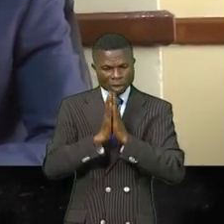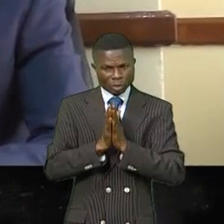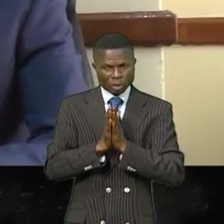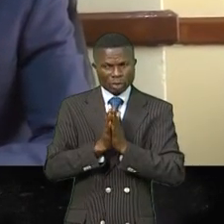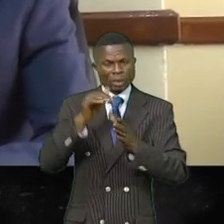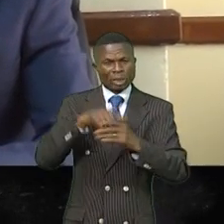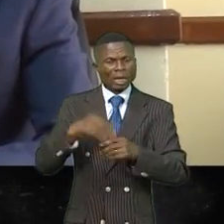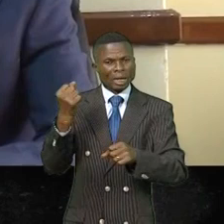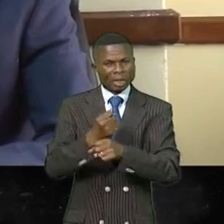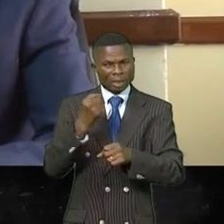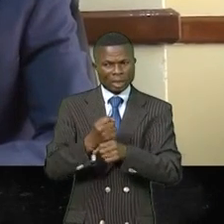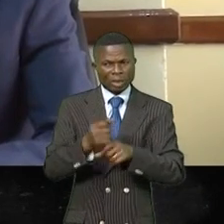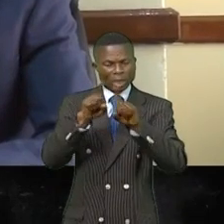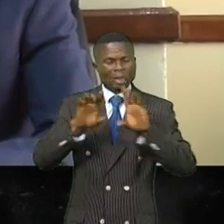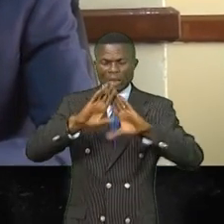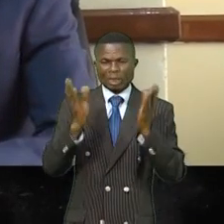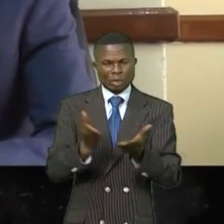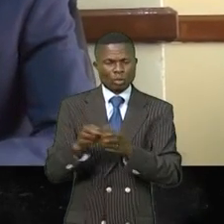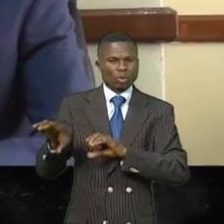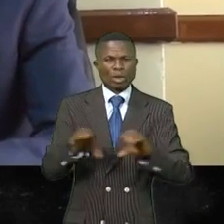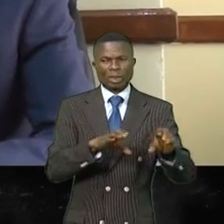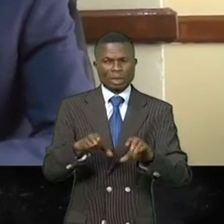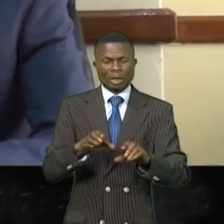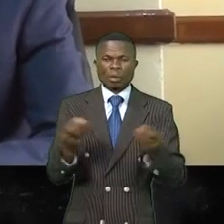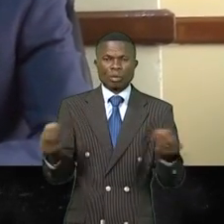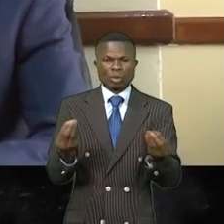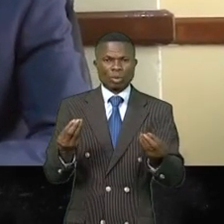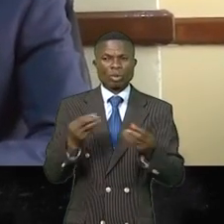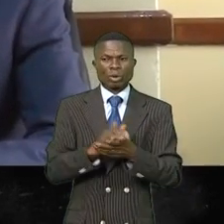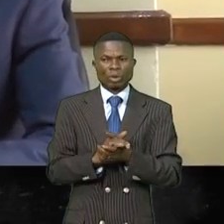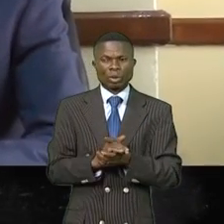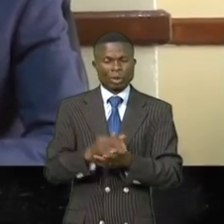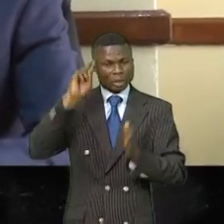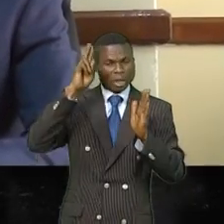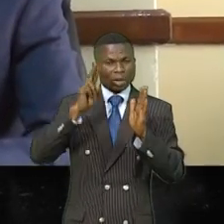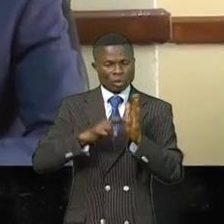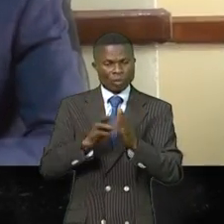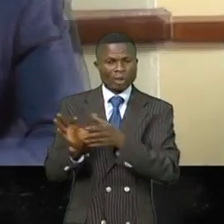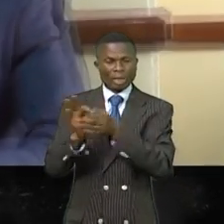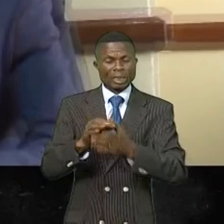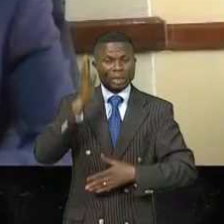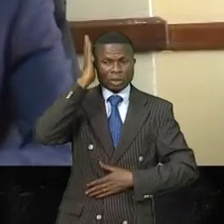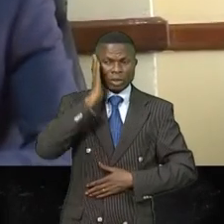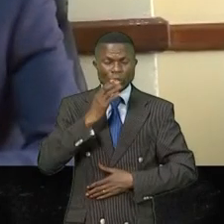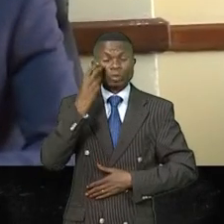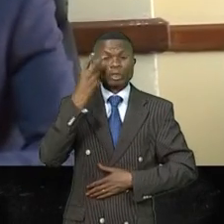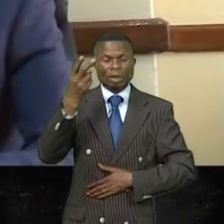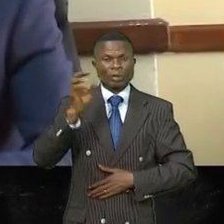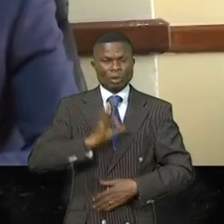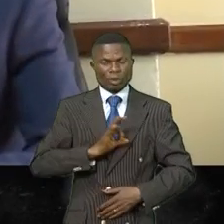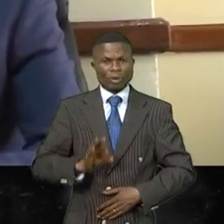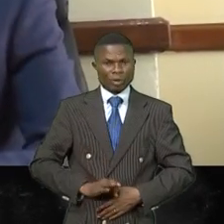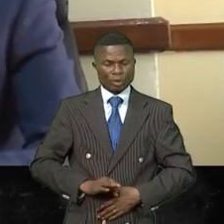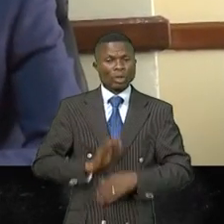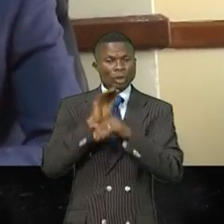en action et en tout. Parce que c'est le gouvernement de l'Union sacrée. La vision du chef de l'État que nous